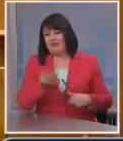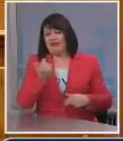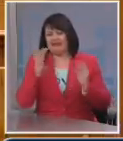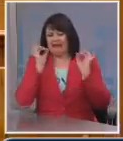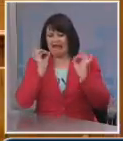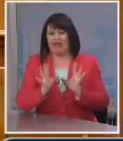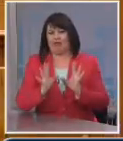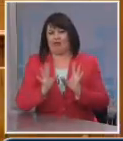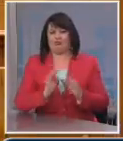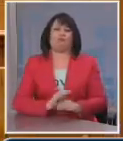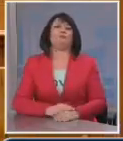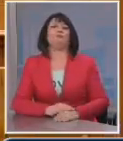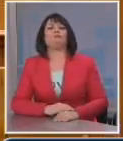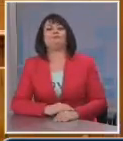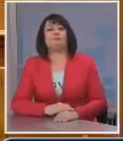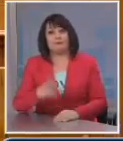να θυμίσω